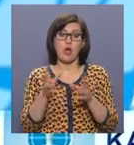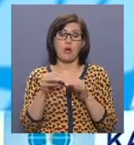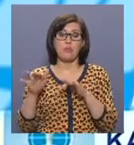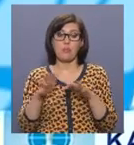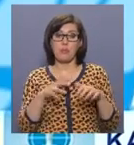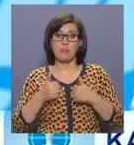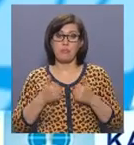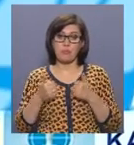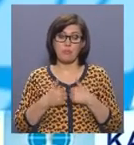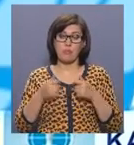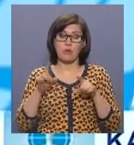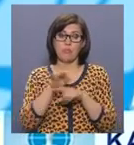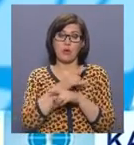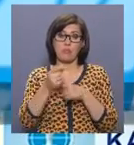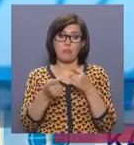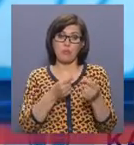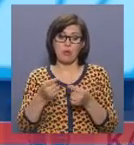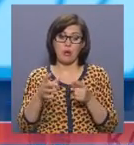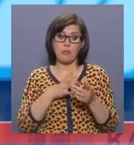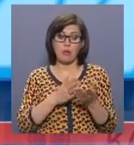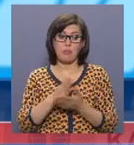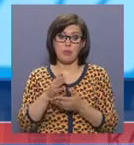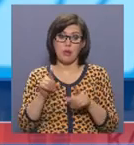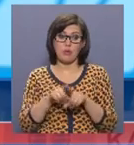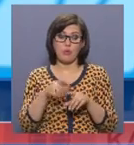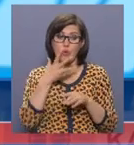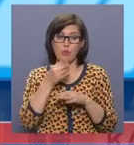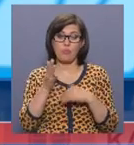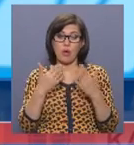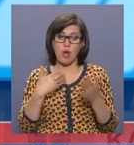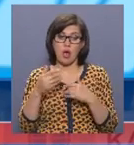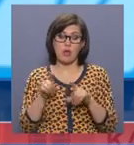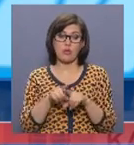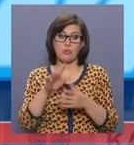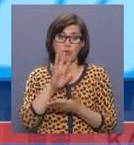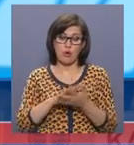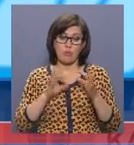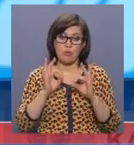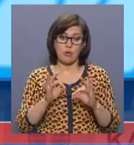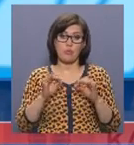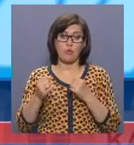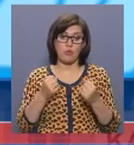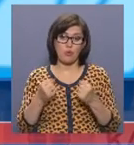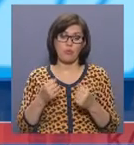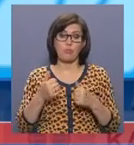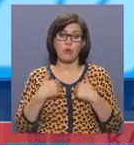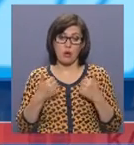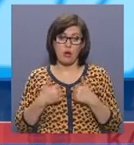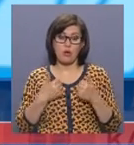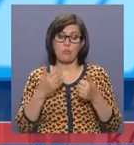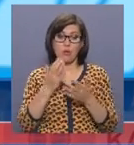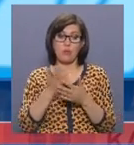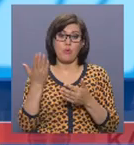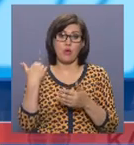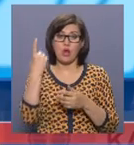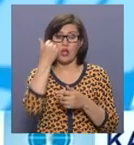Біз барлығымыз бірге діни көшбасшылар мен саясаткерлердің өзара қарым-қатынасының әрі қарай дұрыс нығаюына бар күшімізді салып отырмыз. Өткен